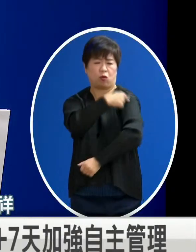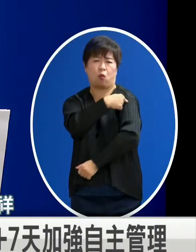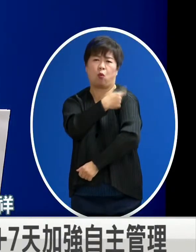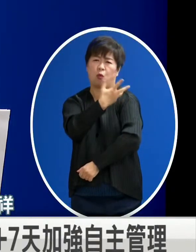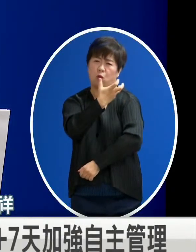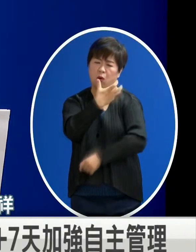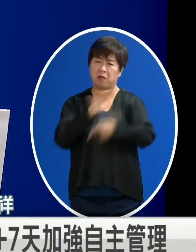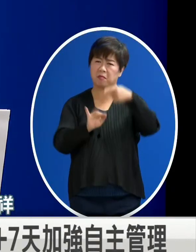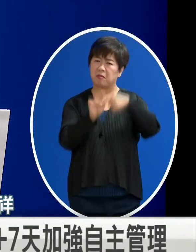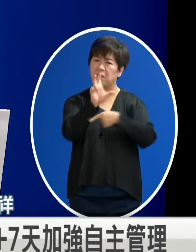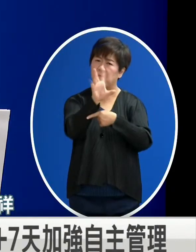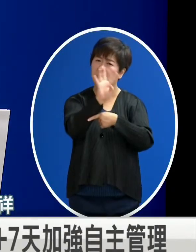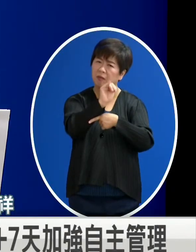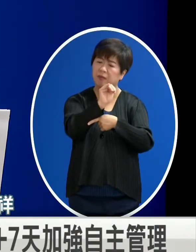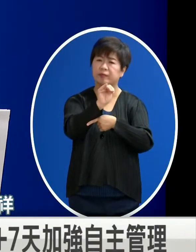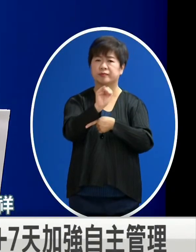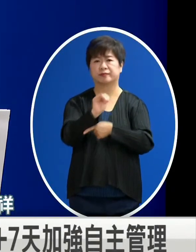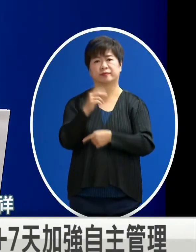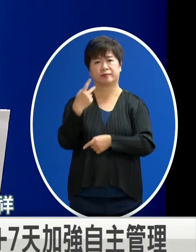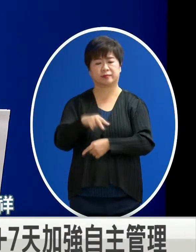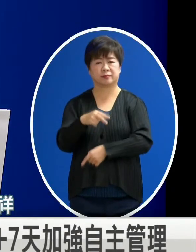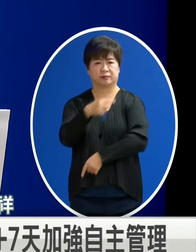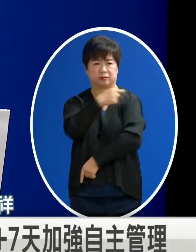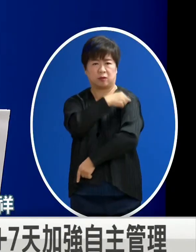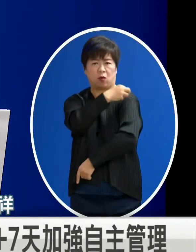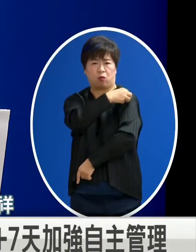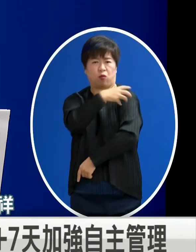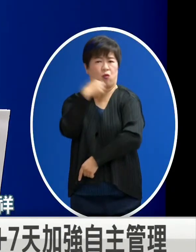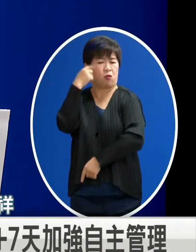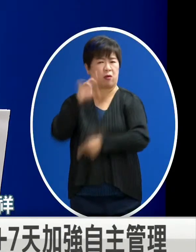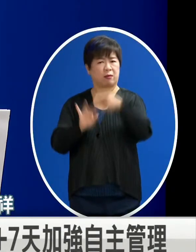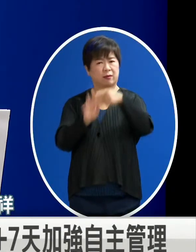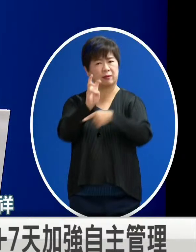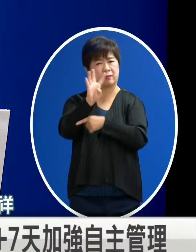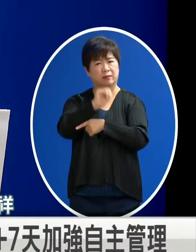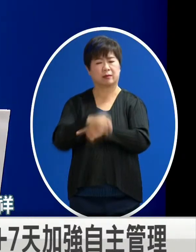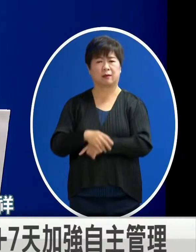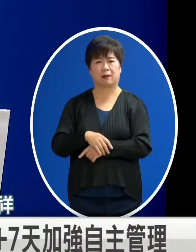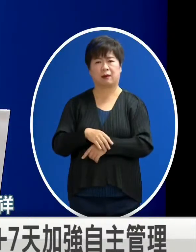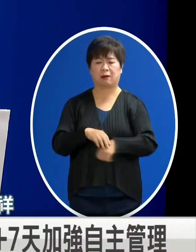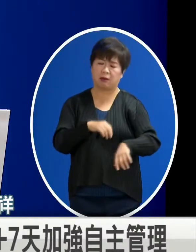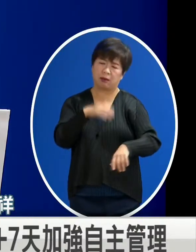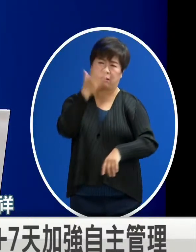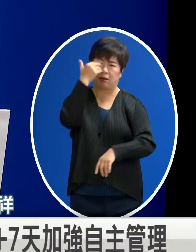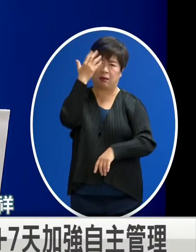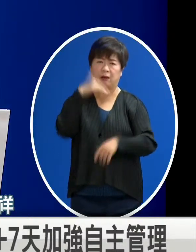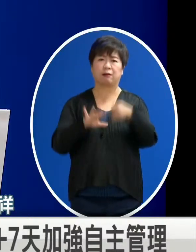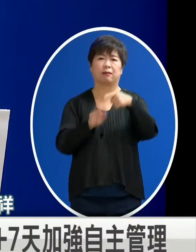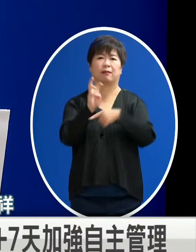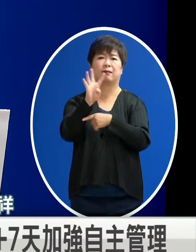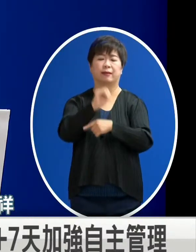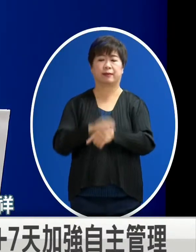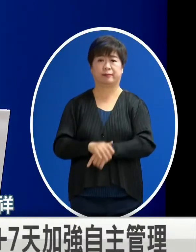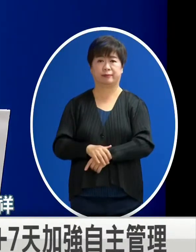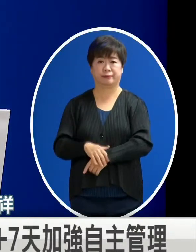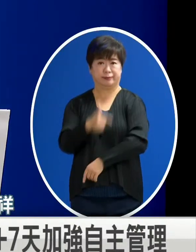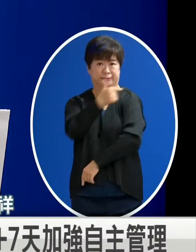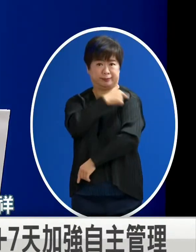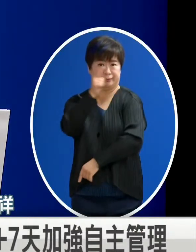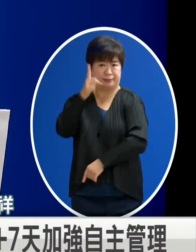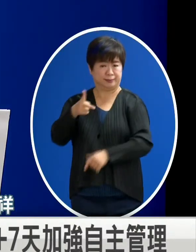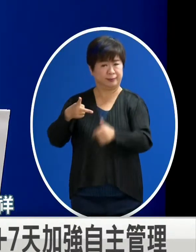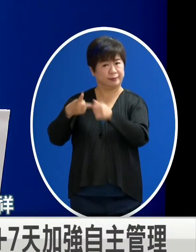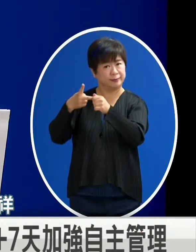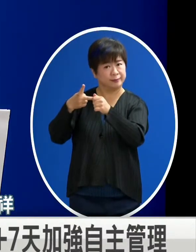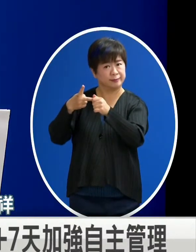位的疼痛大概70%啊，那注射部位的肿胀30%，然后疲倦也是30%。那第二剂的部分